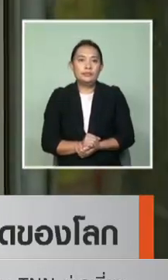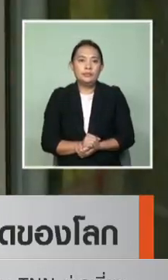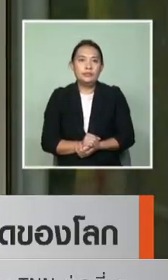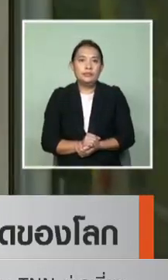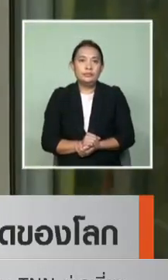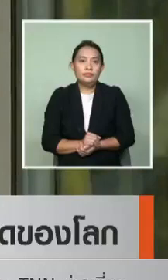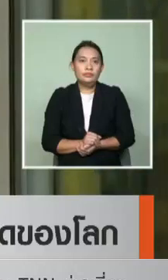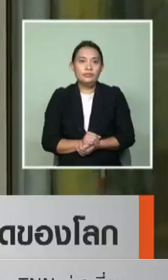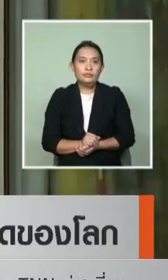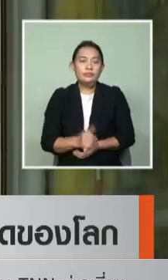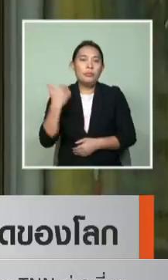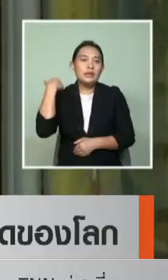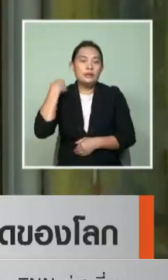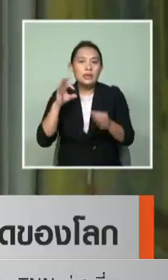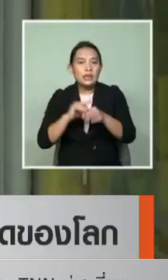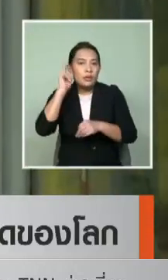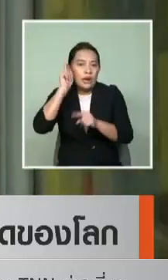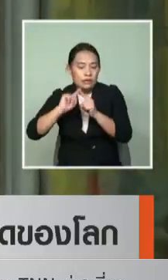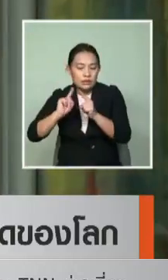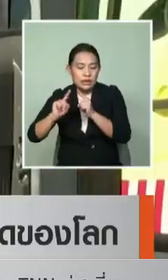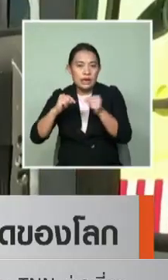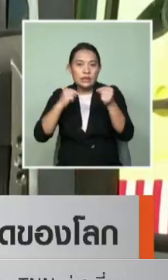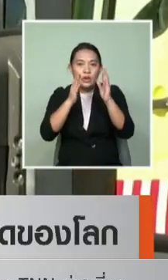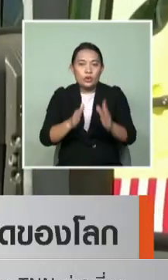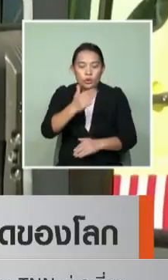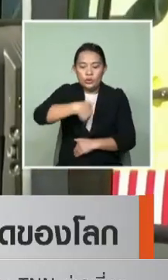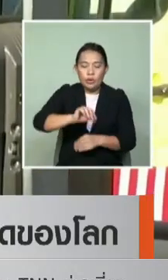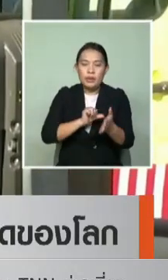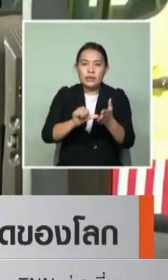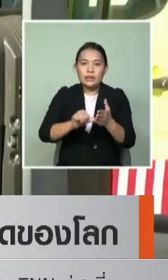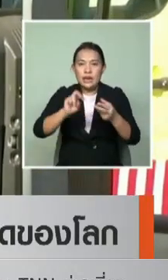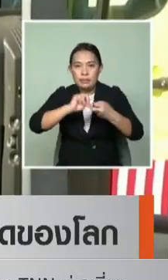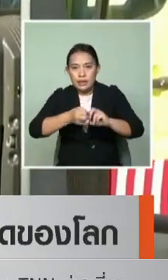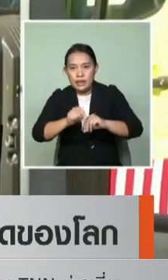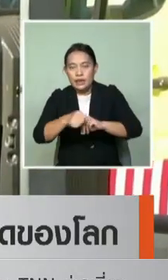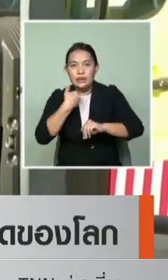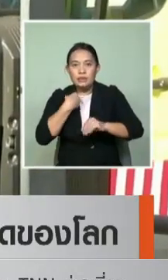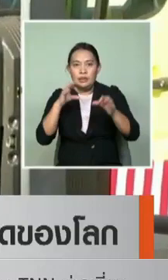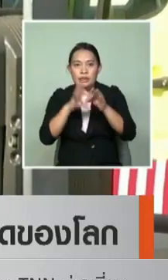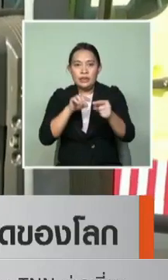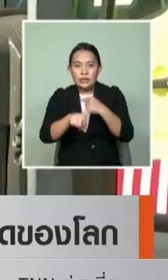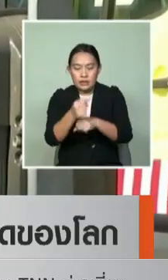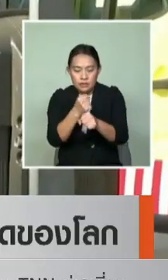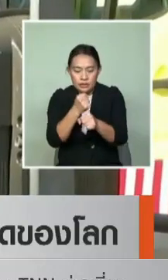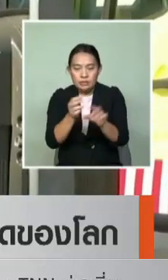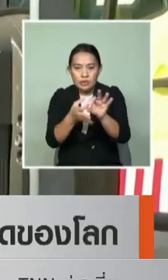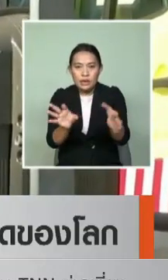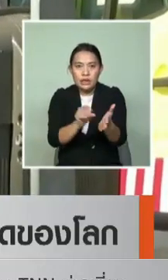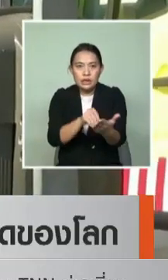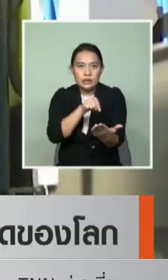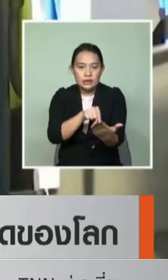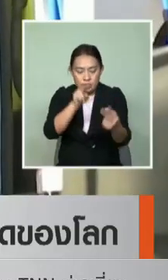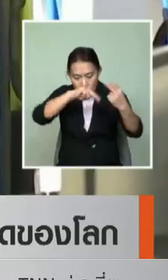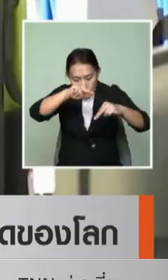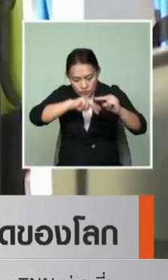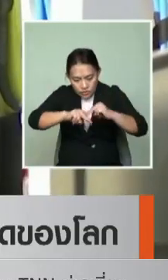misinformation ก็ตามแต่ว่ามันก็มีคนจำนวนมากที่พยายามจะแก้ไขสถานการณ์นี้นะคะ โดยการทำ fact checking ของข้อมูลก็คือการตรวจสอบข้อเท็จจ